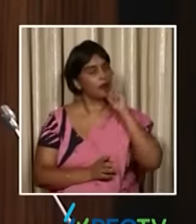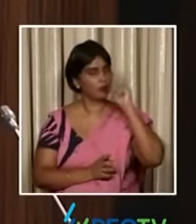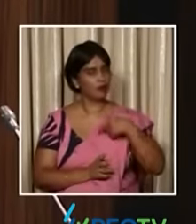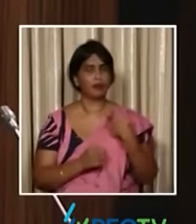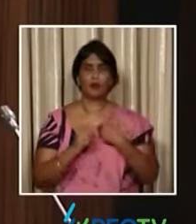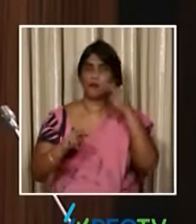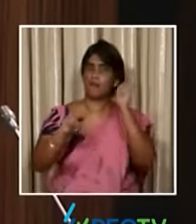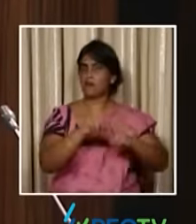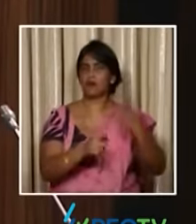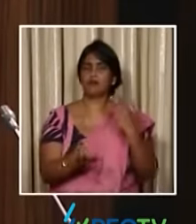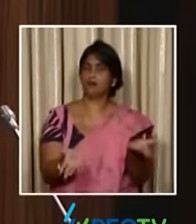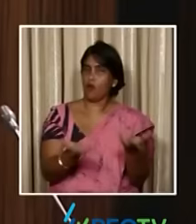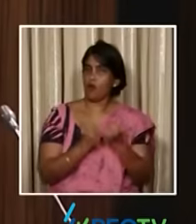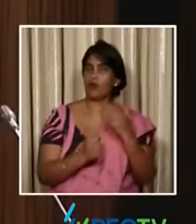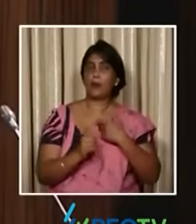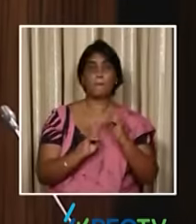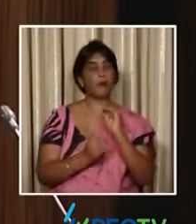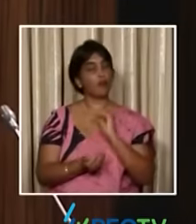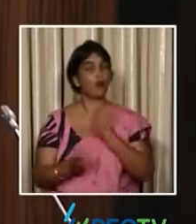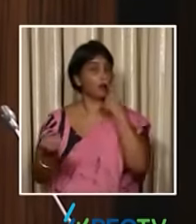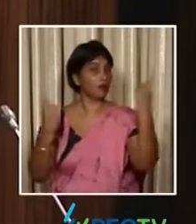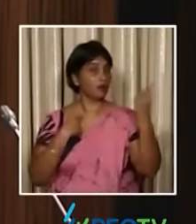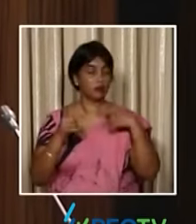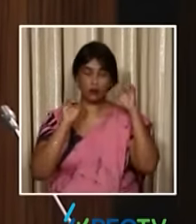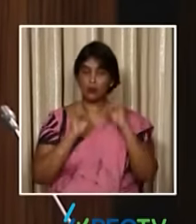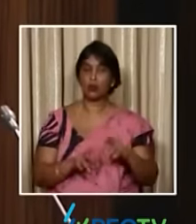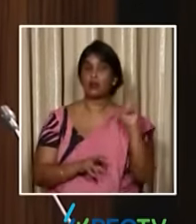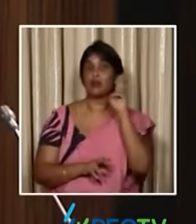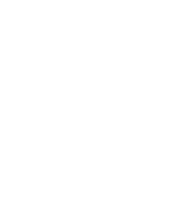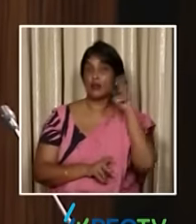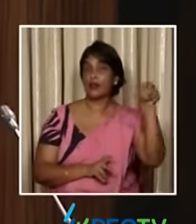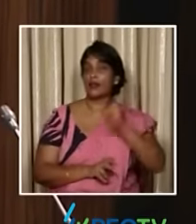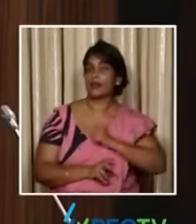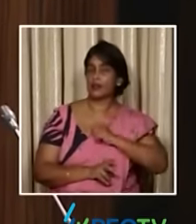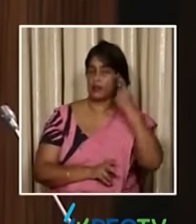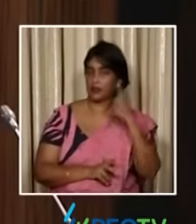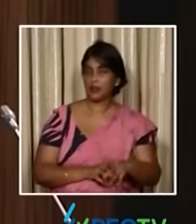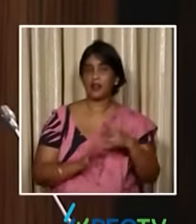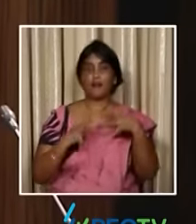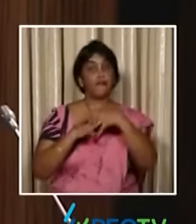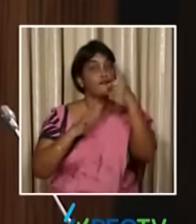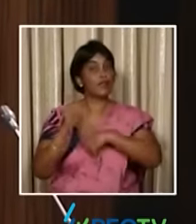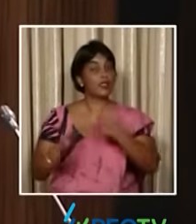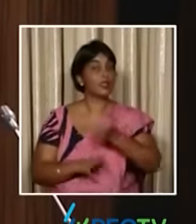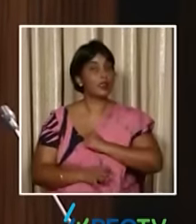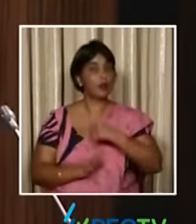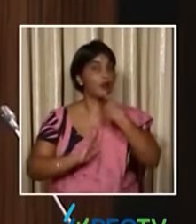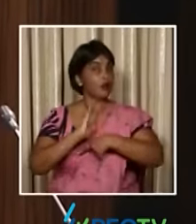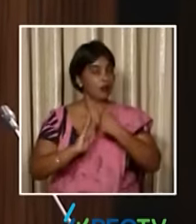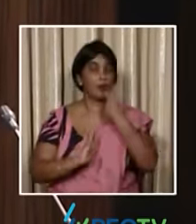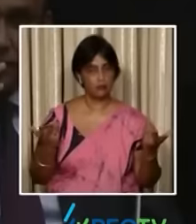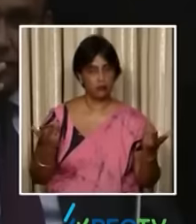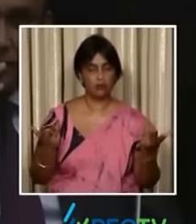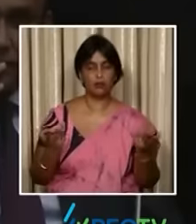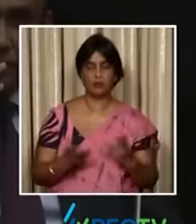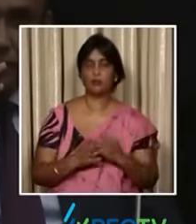තමන්ගේ මිත්‍රයන්ට ඕන නිසා, කොම්පැනිකාරයෝ කියන නිසා, වික්‍රමසිංහ කැමති නිසා, විජේසේකර කැමති නිසා ලංකාවේ නීති හදන්න